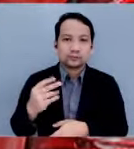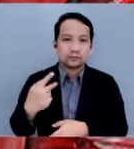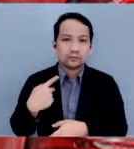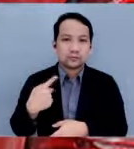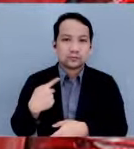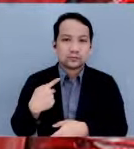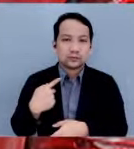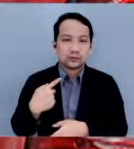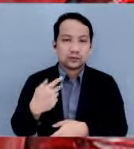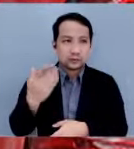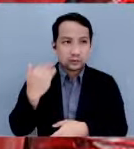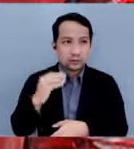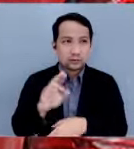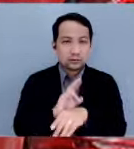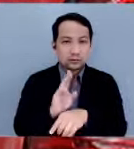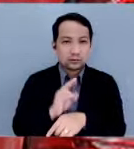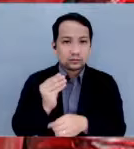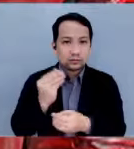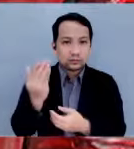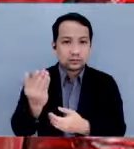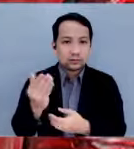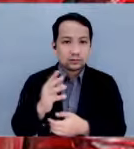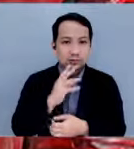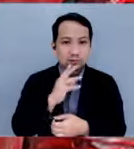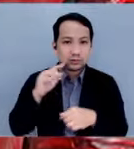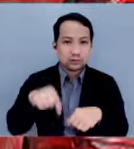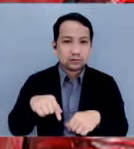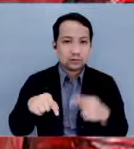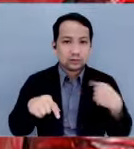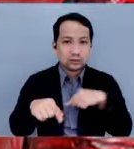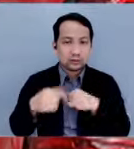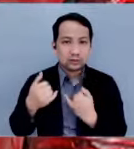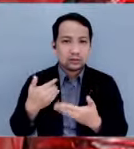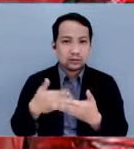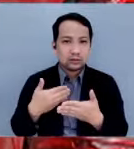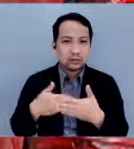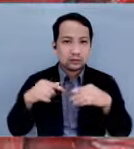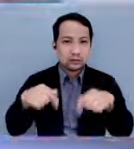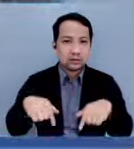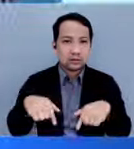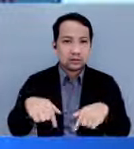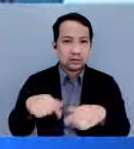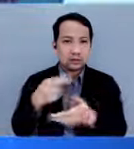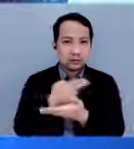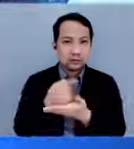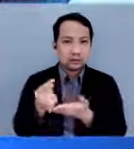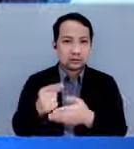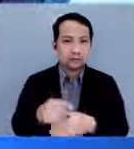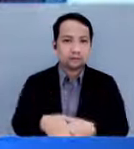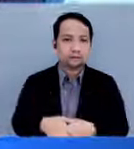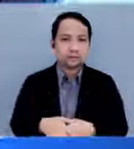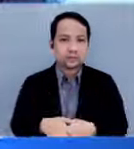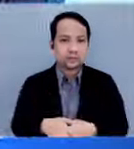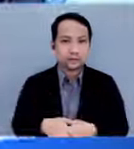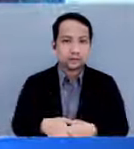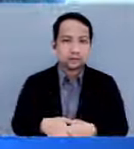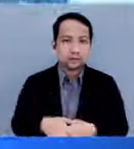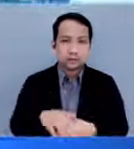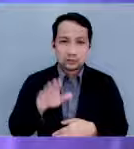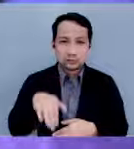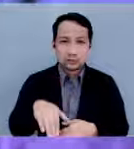sa paggamit ng sobra-sobrang tubig, lalo na ngayong papasok na Holy Week. Kung di raw